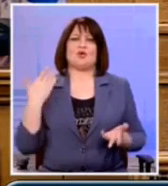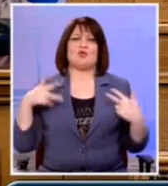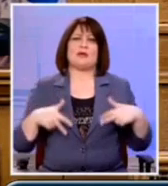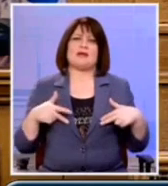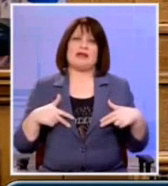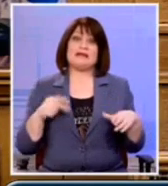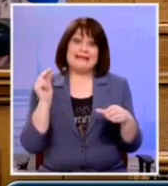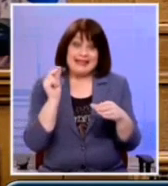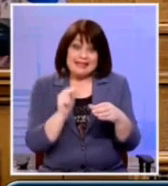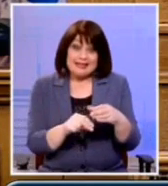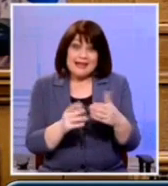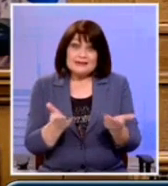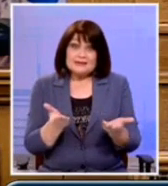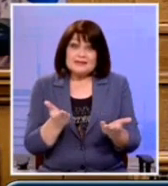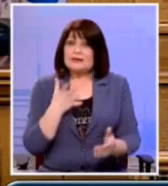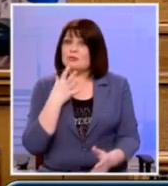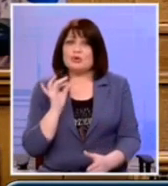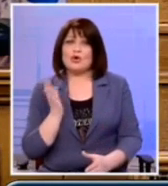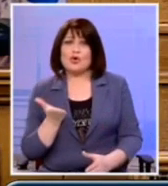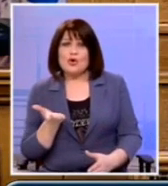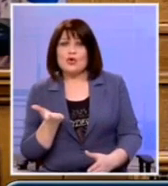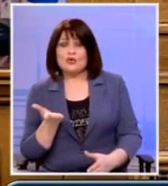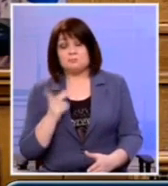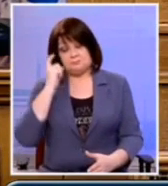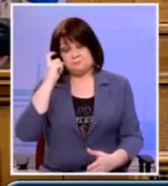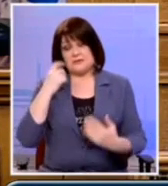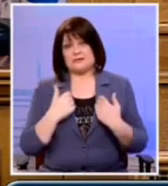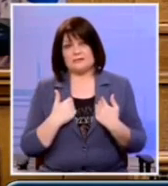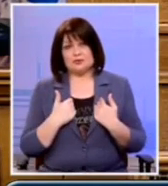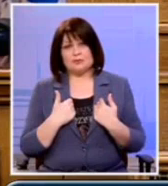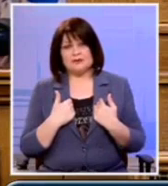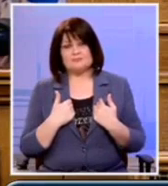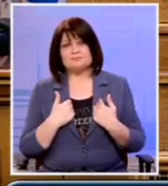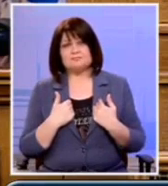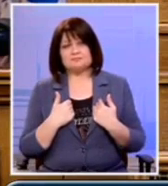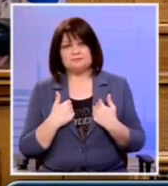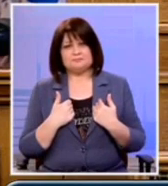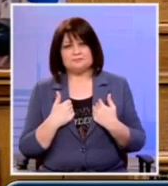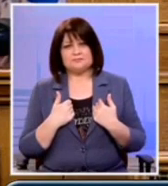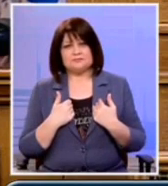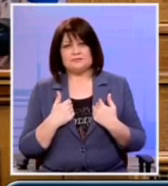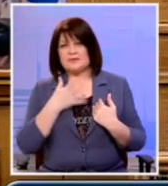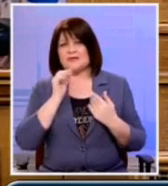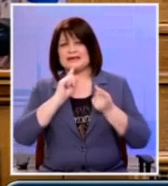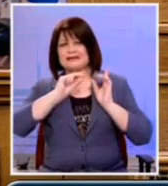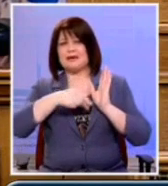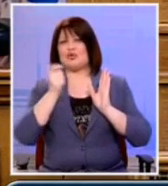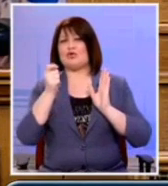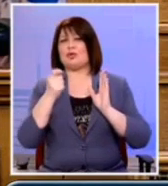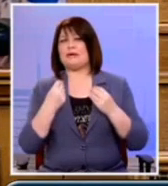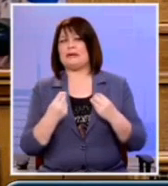κυβέρνησης. Ακριβώς γιατί κάτι τέτοιο, φαντάζομαι, θα θεωρεί το αποδοκιμασία των μνημονιακών